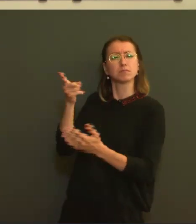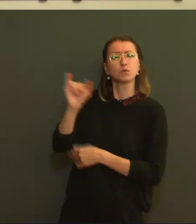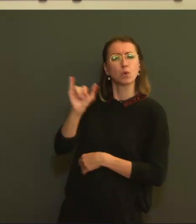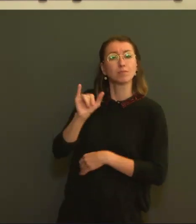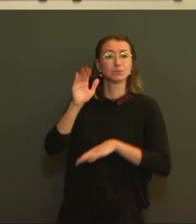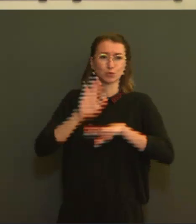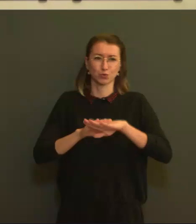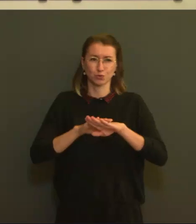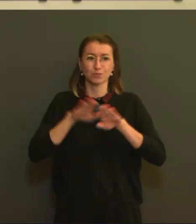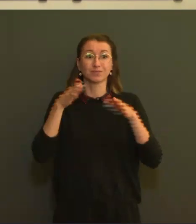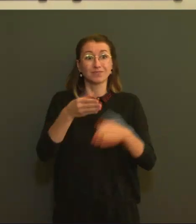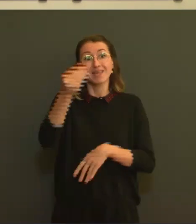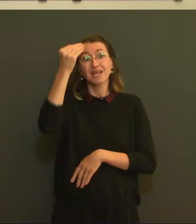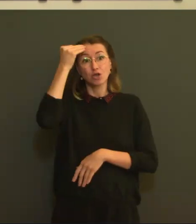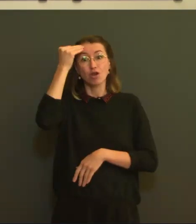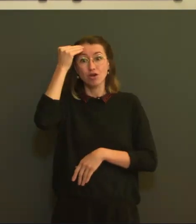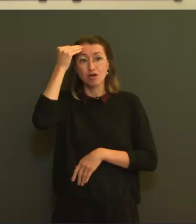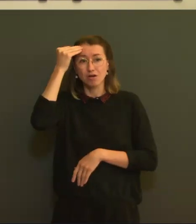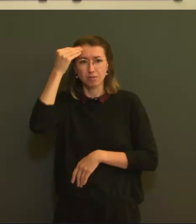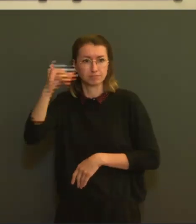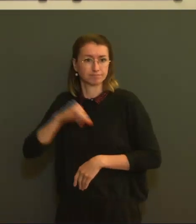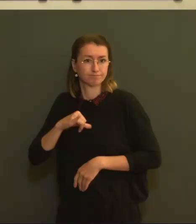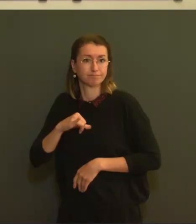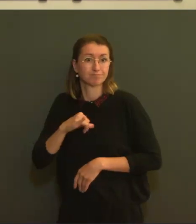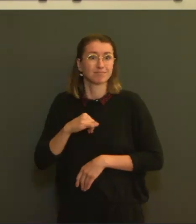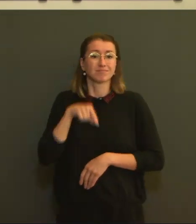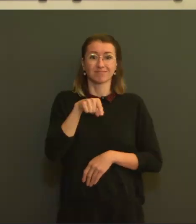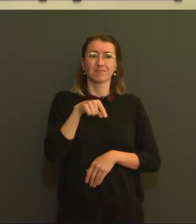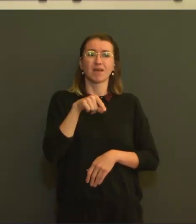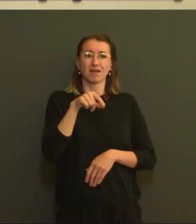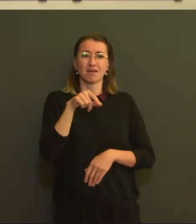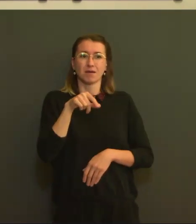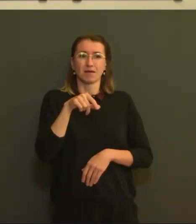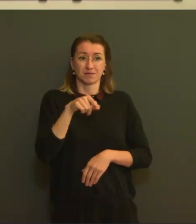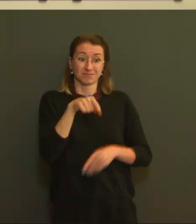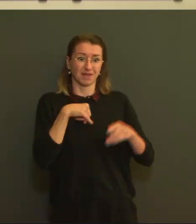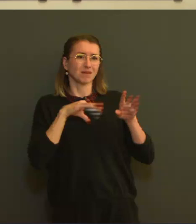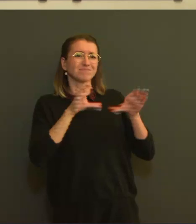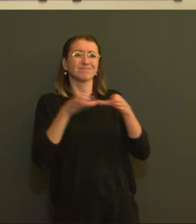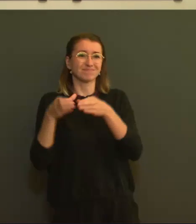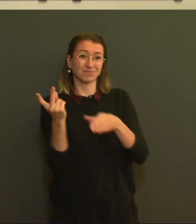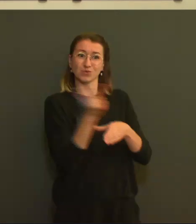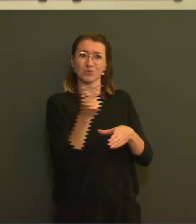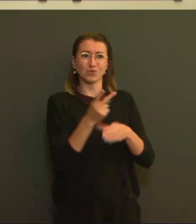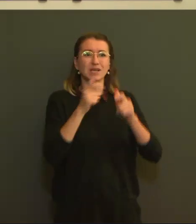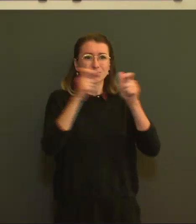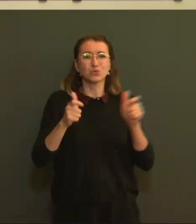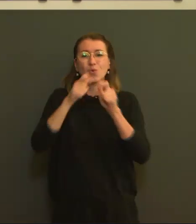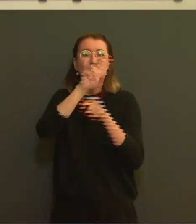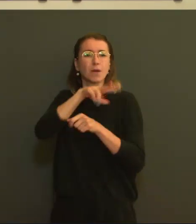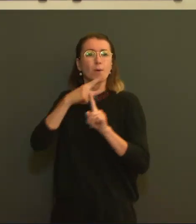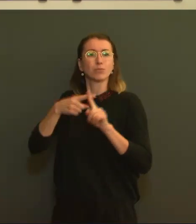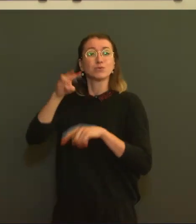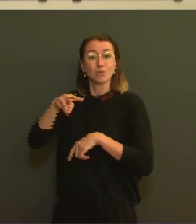et leurs homologues wallons, les services de promotion de santé à l'école. Et ces services ont pour mission la prévention des